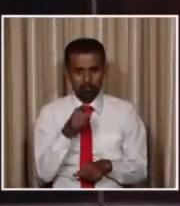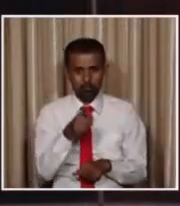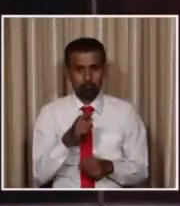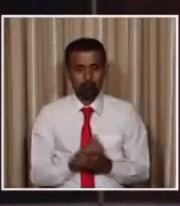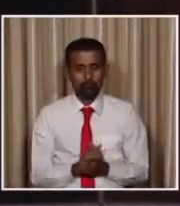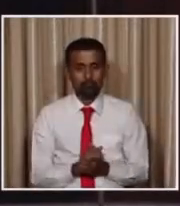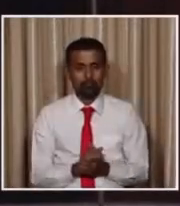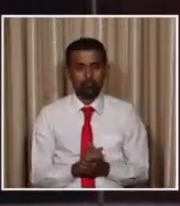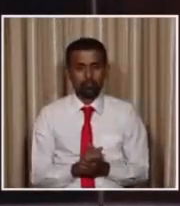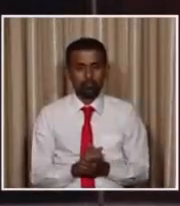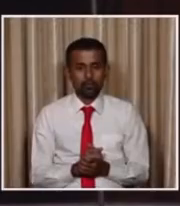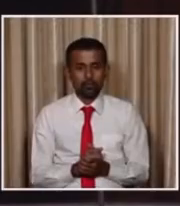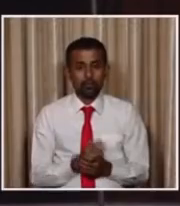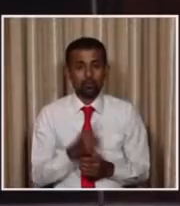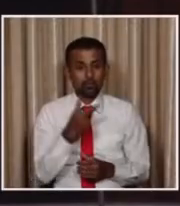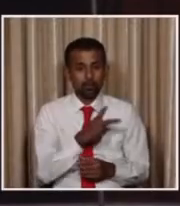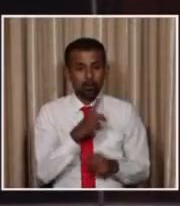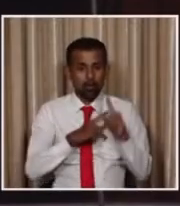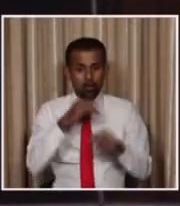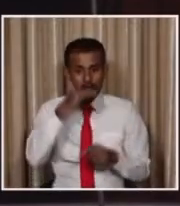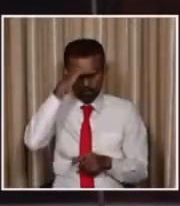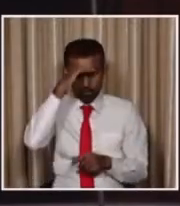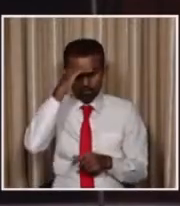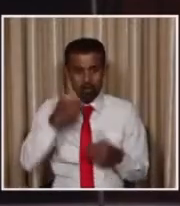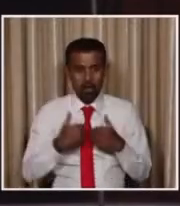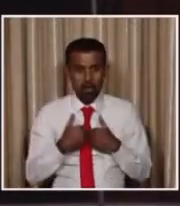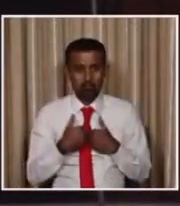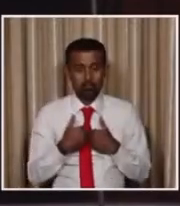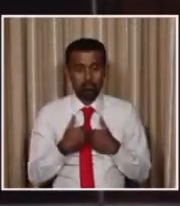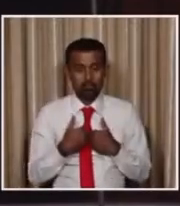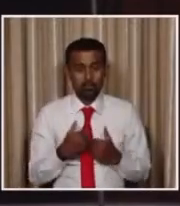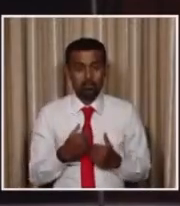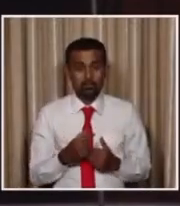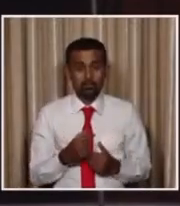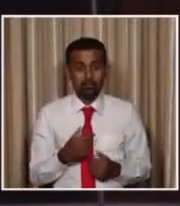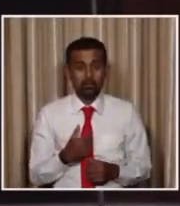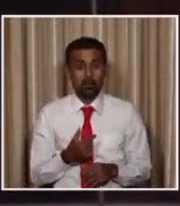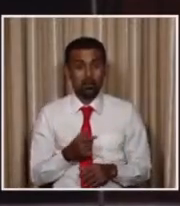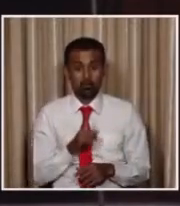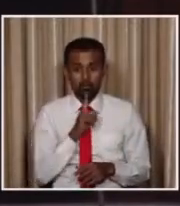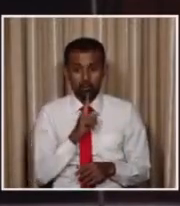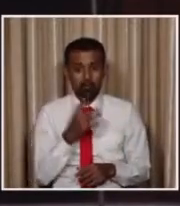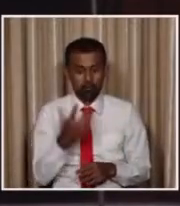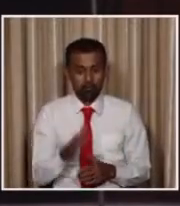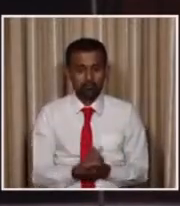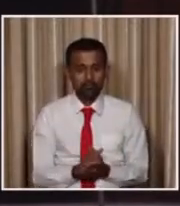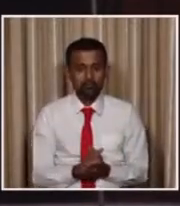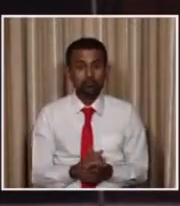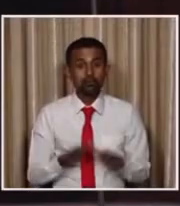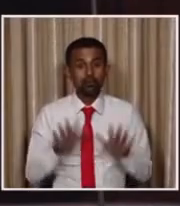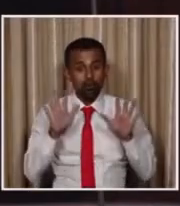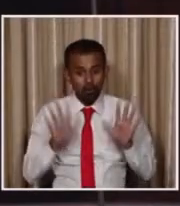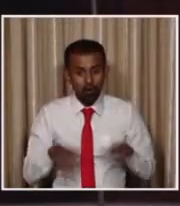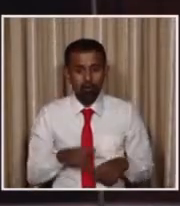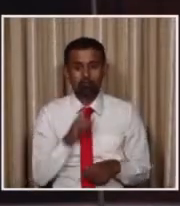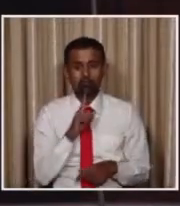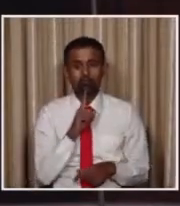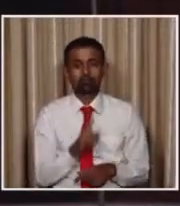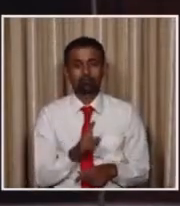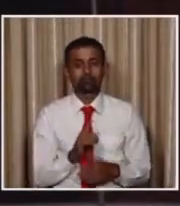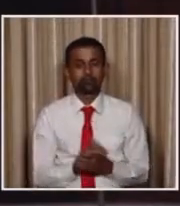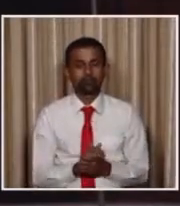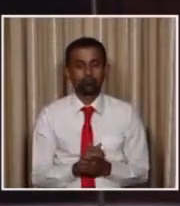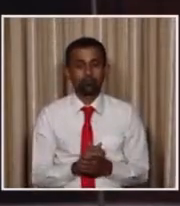e welawae niyojya kathanayakathumata ape peedane pala karanna ella karanna api siddha una අවසානයේ මොකද්ද සිද්ධ වෙන්නේ